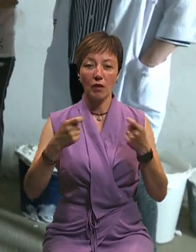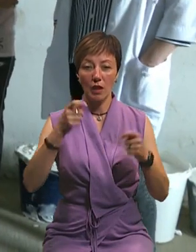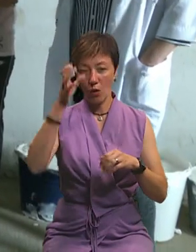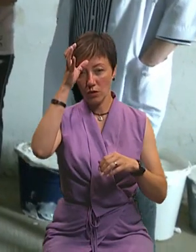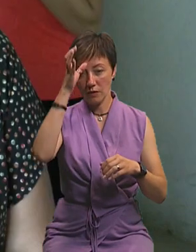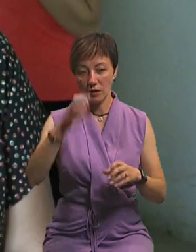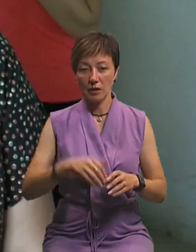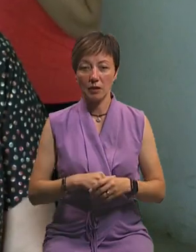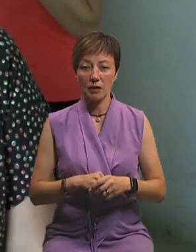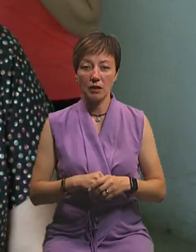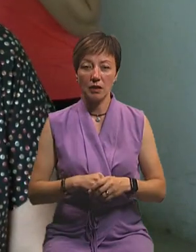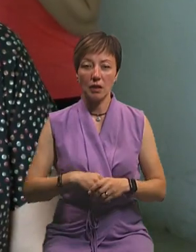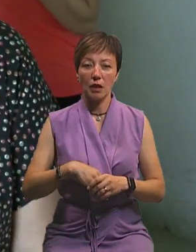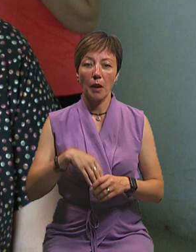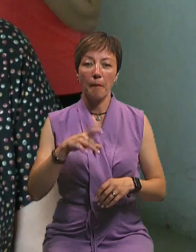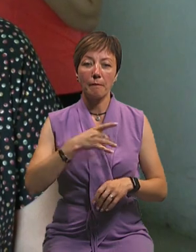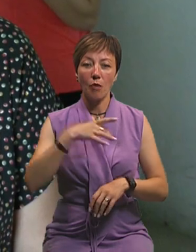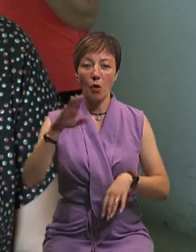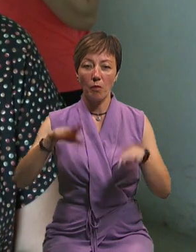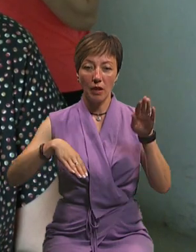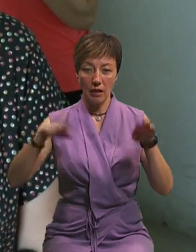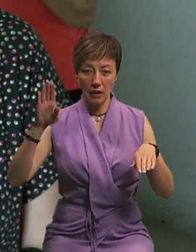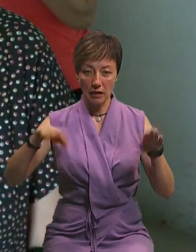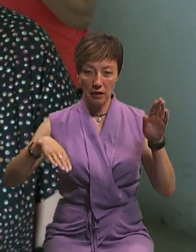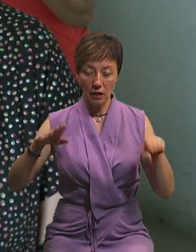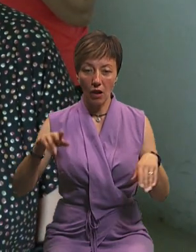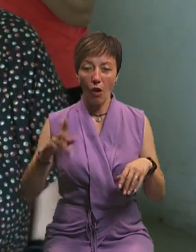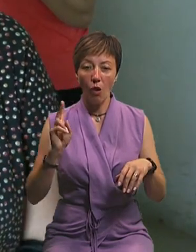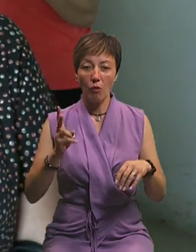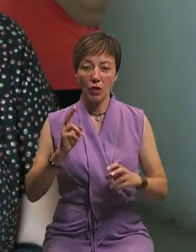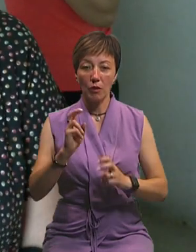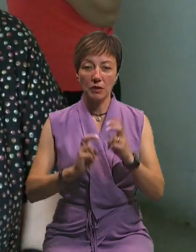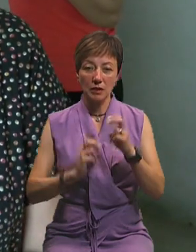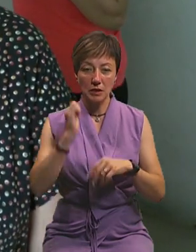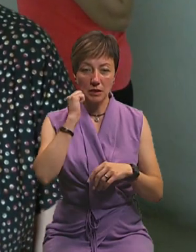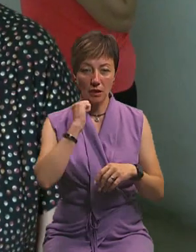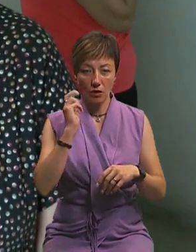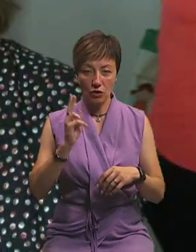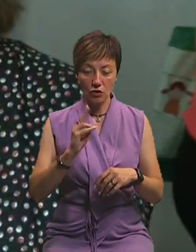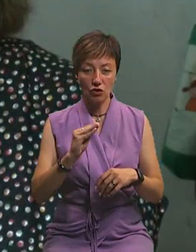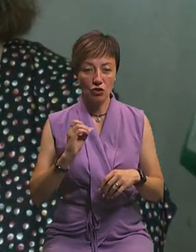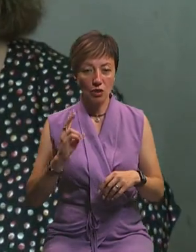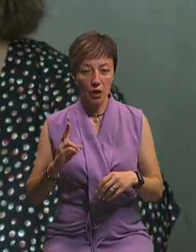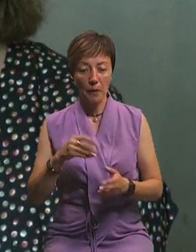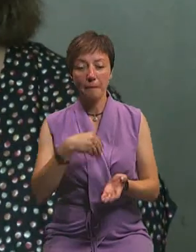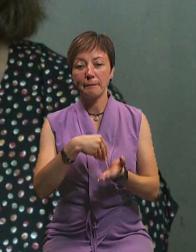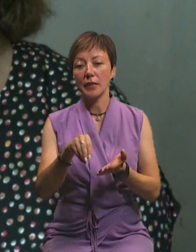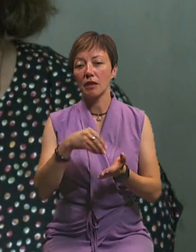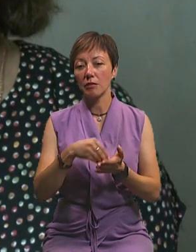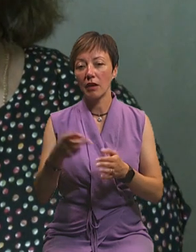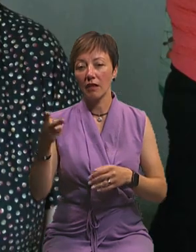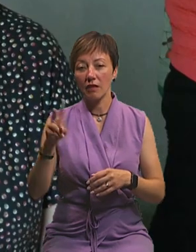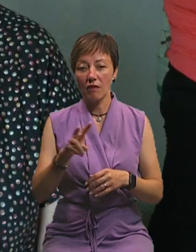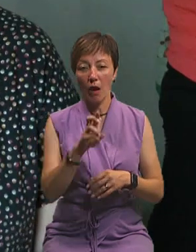Валентина янзюк за допомогою комунального підприємства Старокостянтинівська ЖЕК придбано два